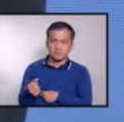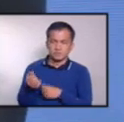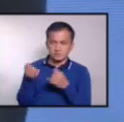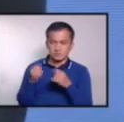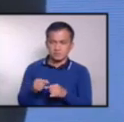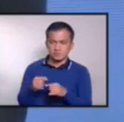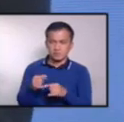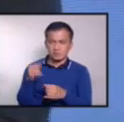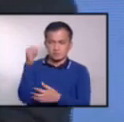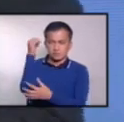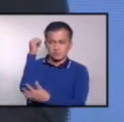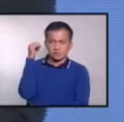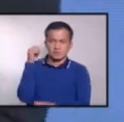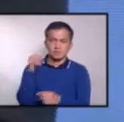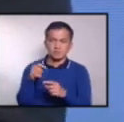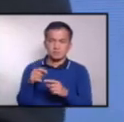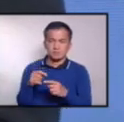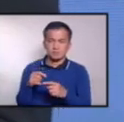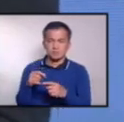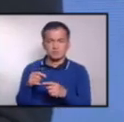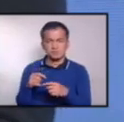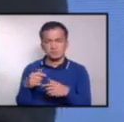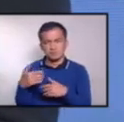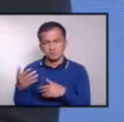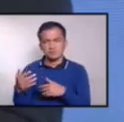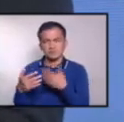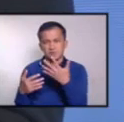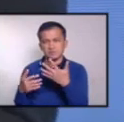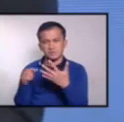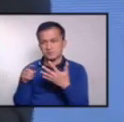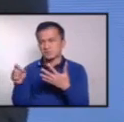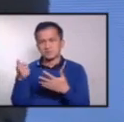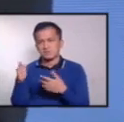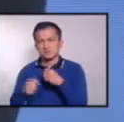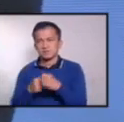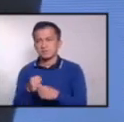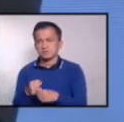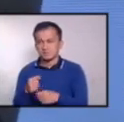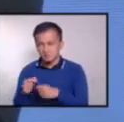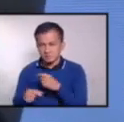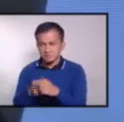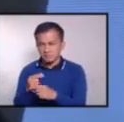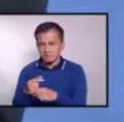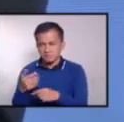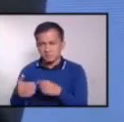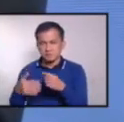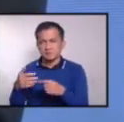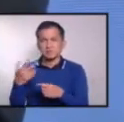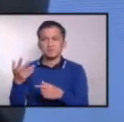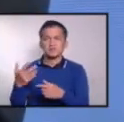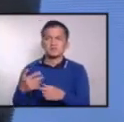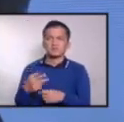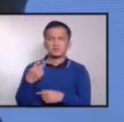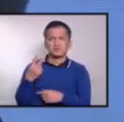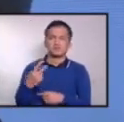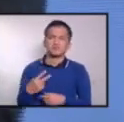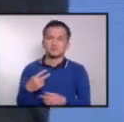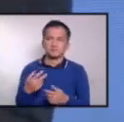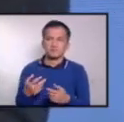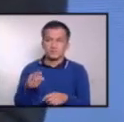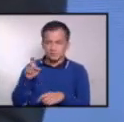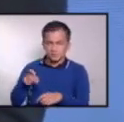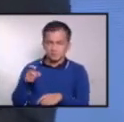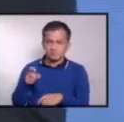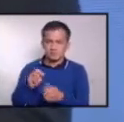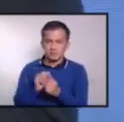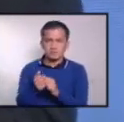ng kahirapan within 5 or 10 years. It will take a generation or two. Kaya dapat na maging permanente